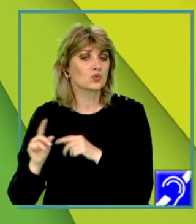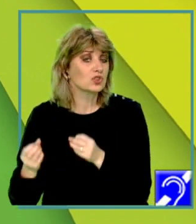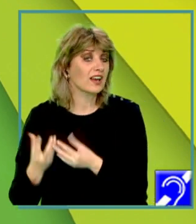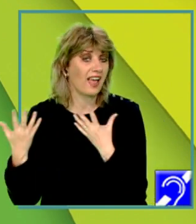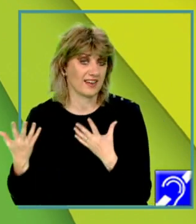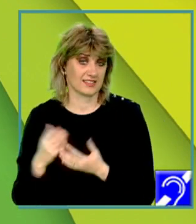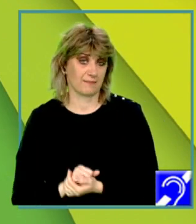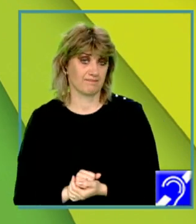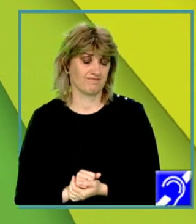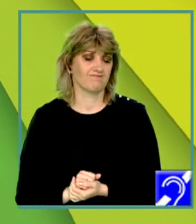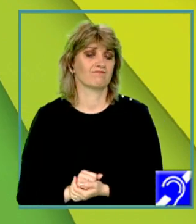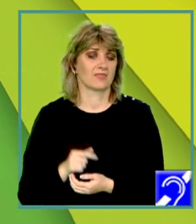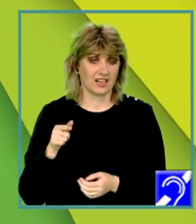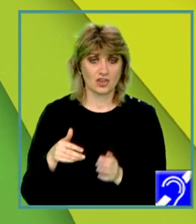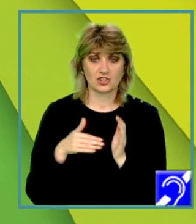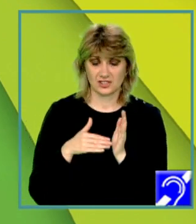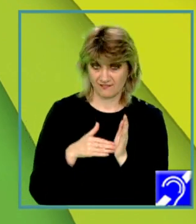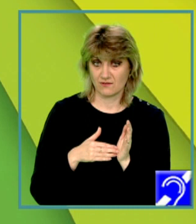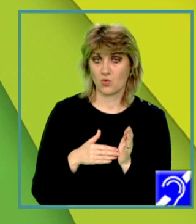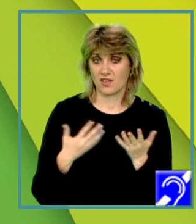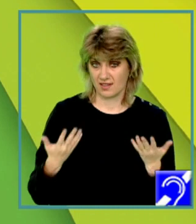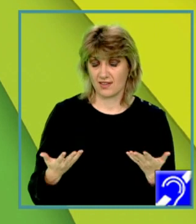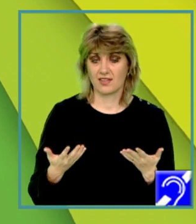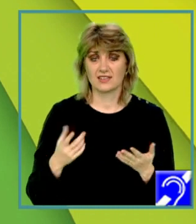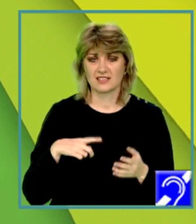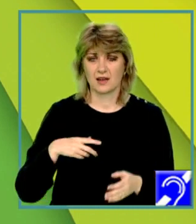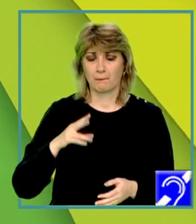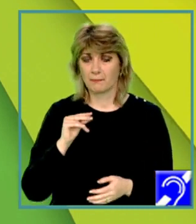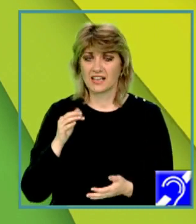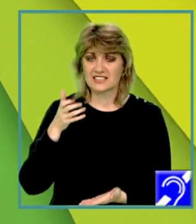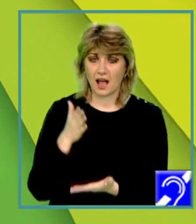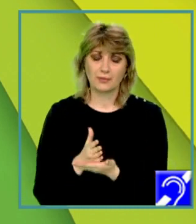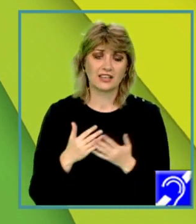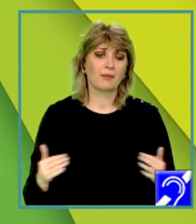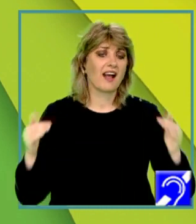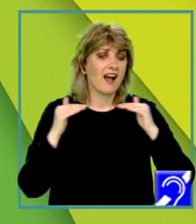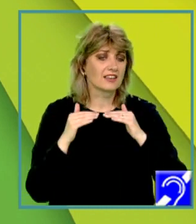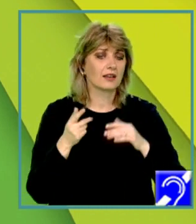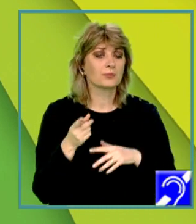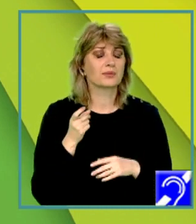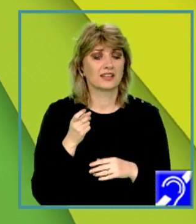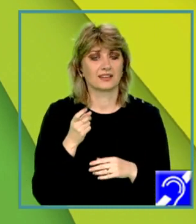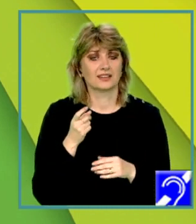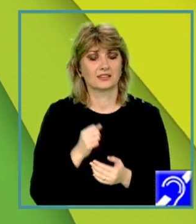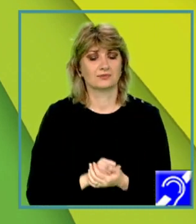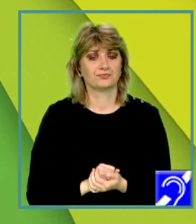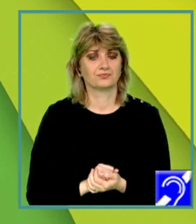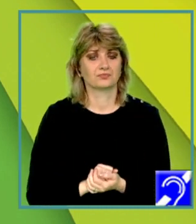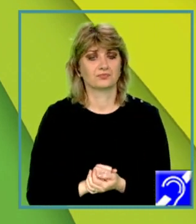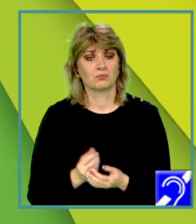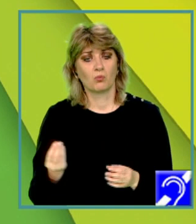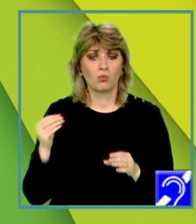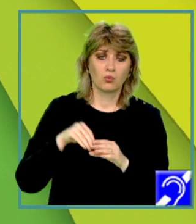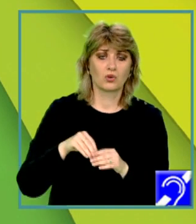reacție este nevoie în acest caz să restabilim egalitatea prin până la